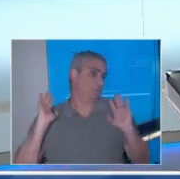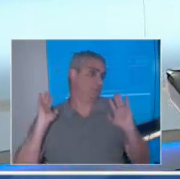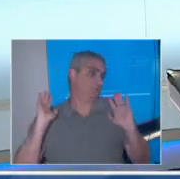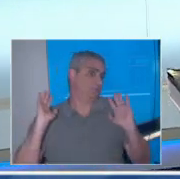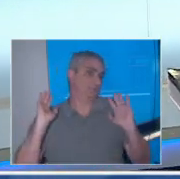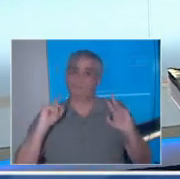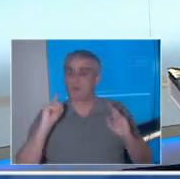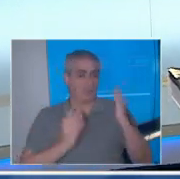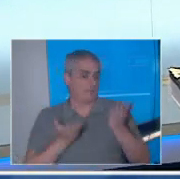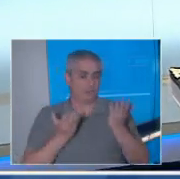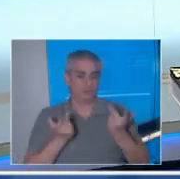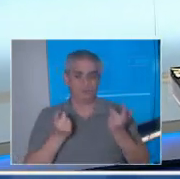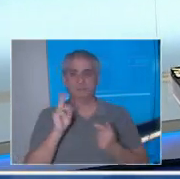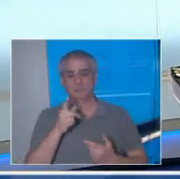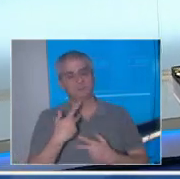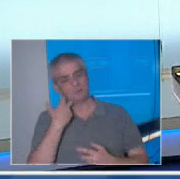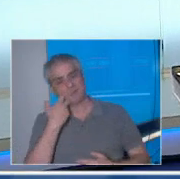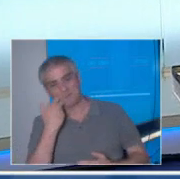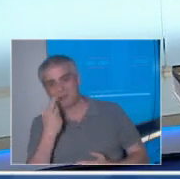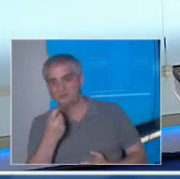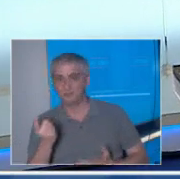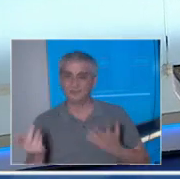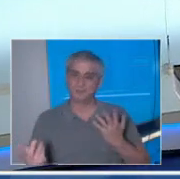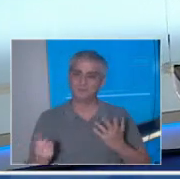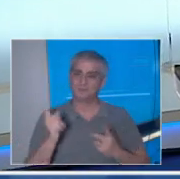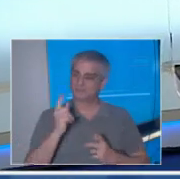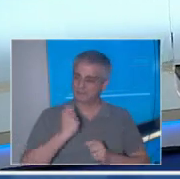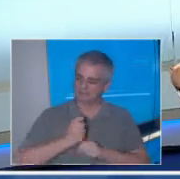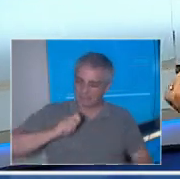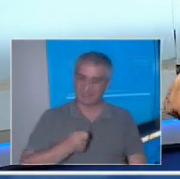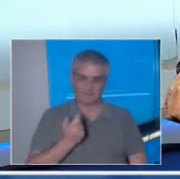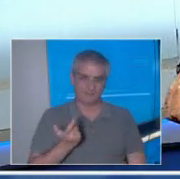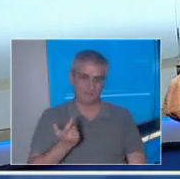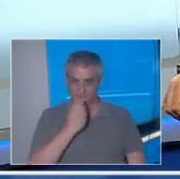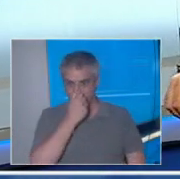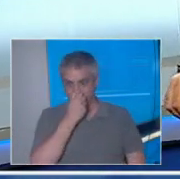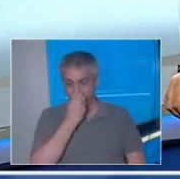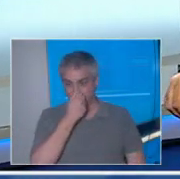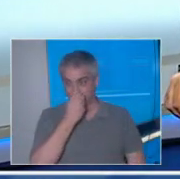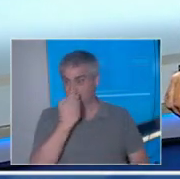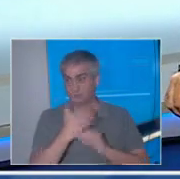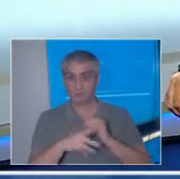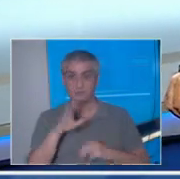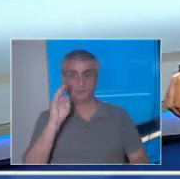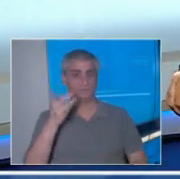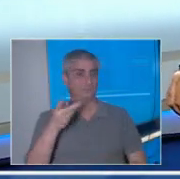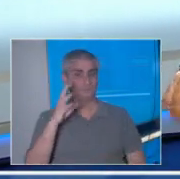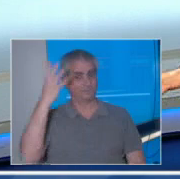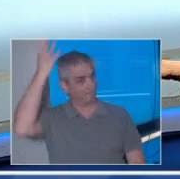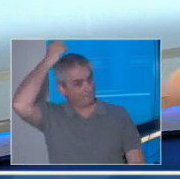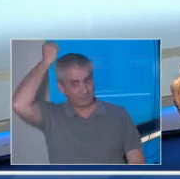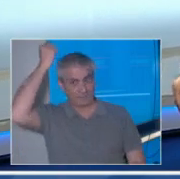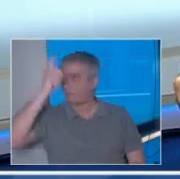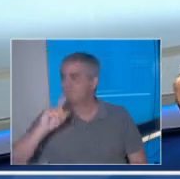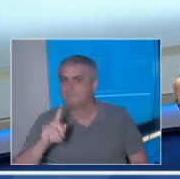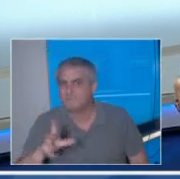לא בהשוואה. אתה יודע, יש כזה מחמאות כאלה שאתה חייב להכניס את הדווקא בהם, כן? אתה יודע, בסופו של דבר מירב מיכאלי מופיע הרבה בטלוויזיה. מירב מיכאלי.